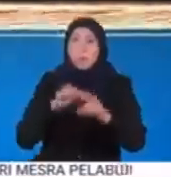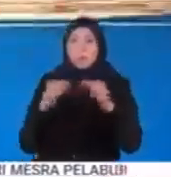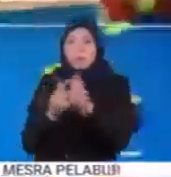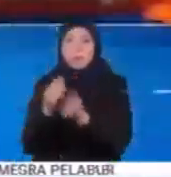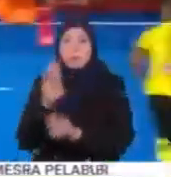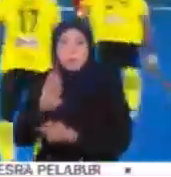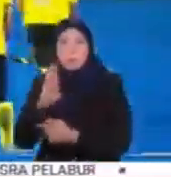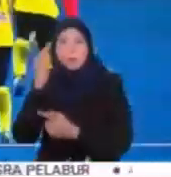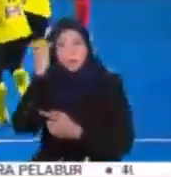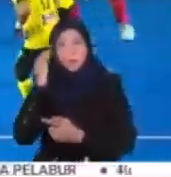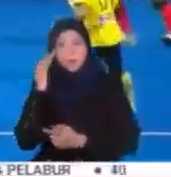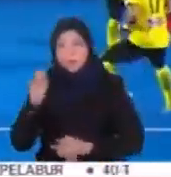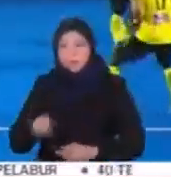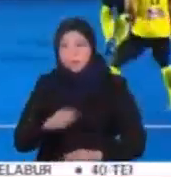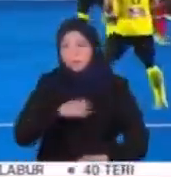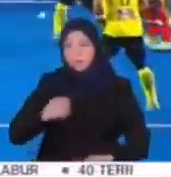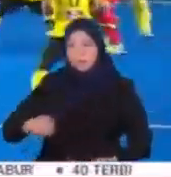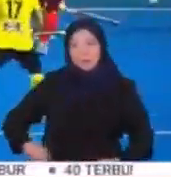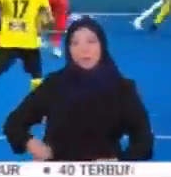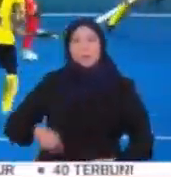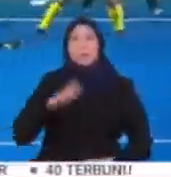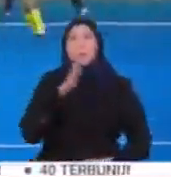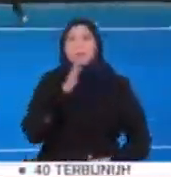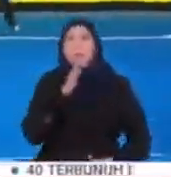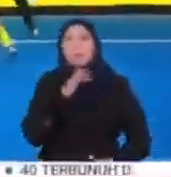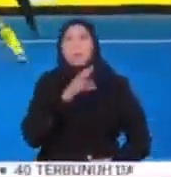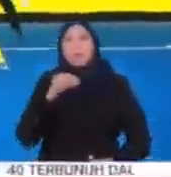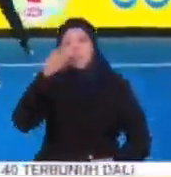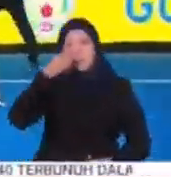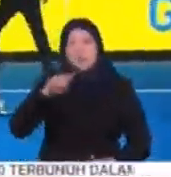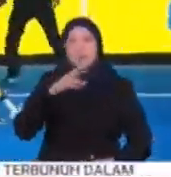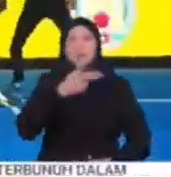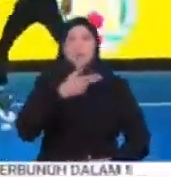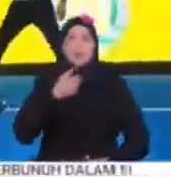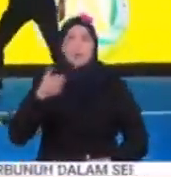Selatan China Oman Thailand dan Indonesia